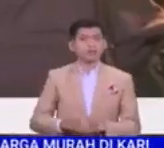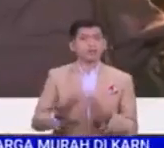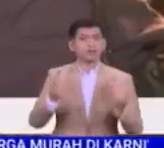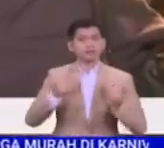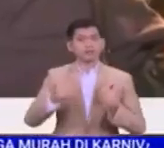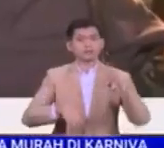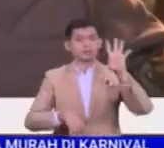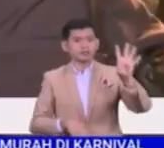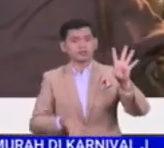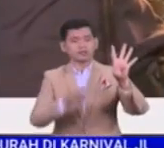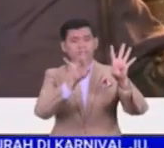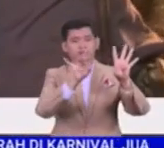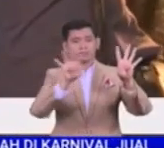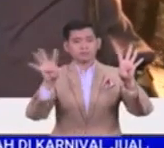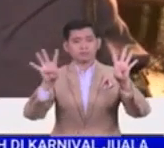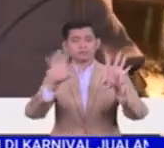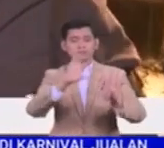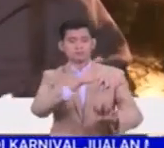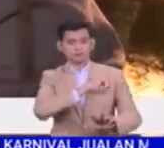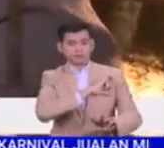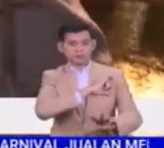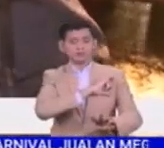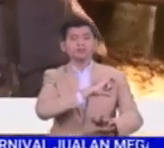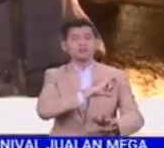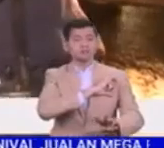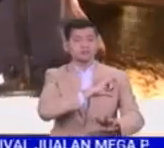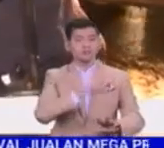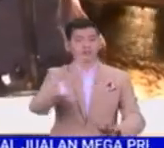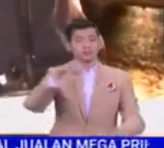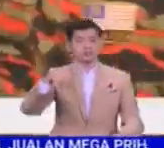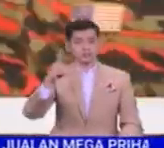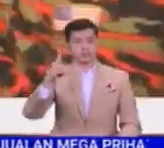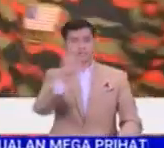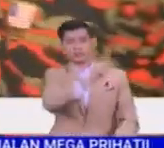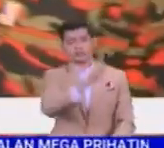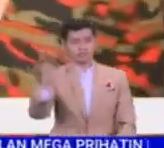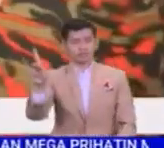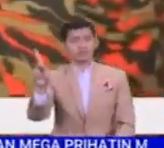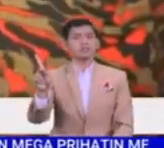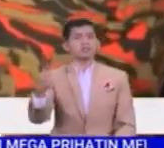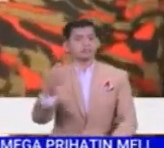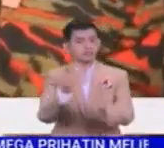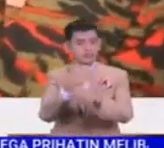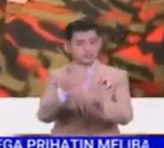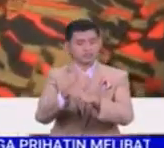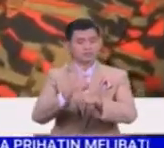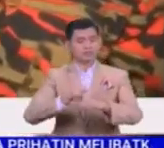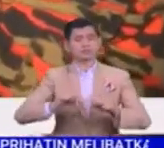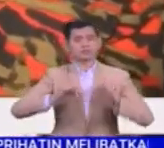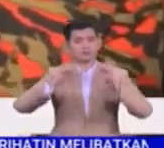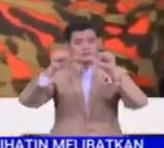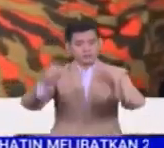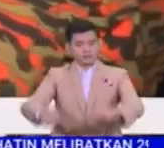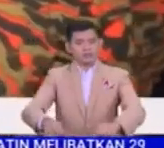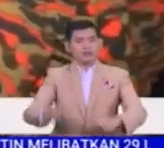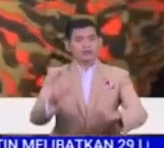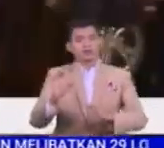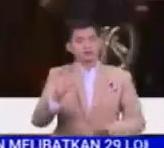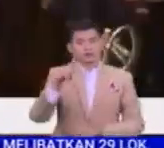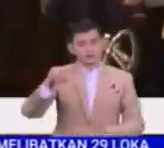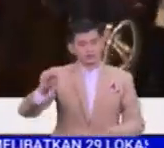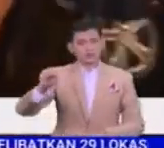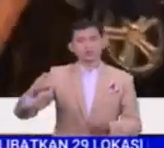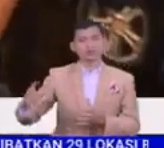Seramai 484 pegawai dan anggota polis IPD Kota Kinabalu ditugaskan sepanjang Op Selamat hingga 8 Mei